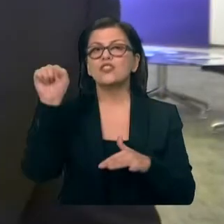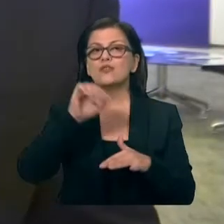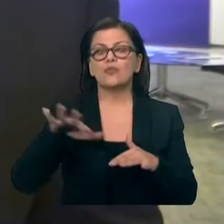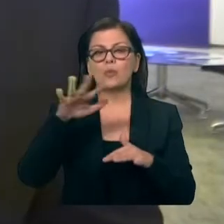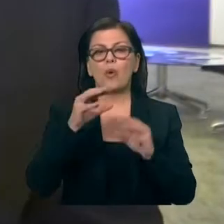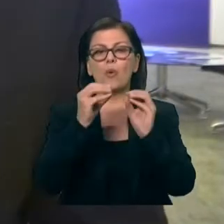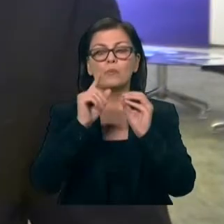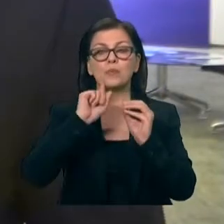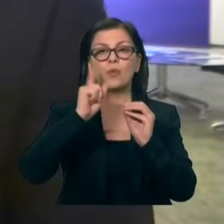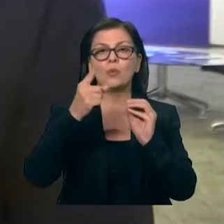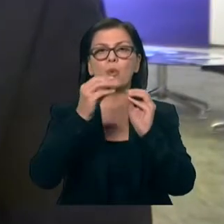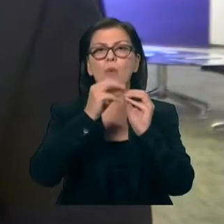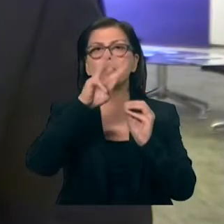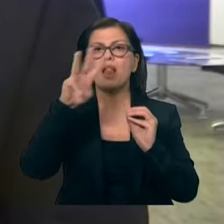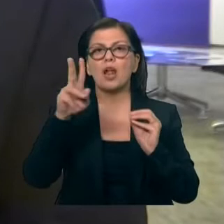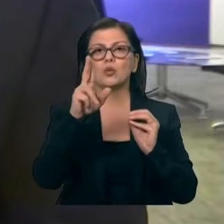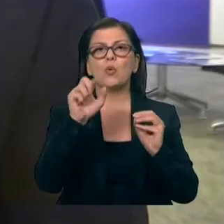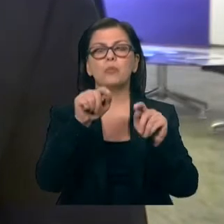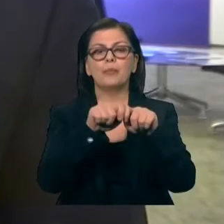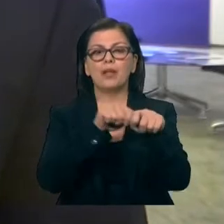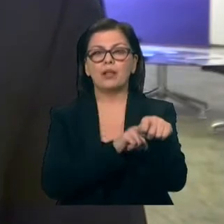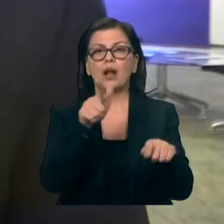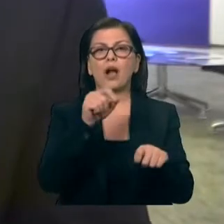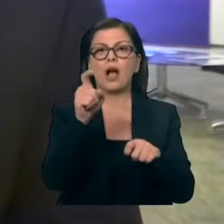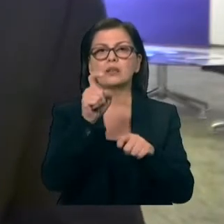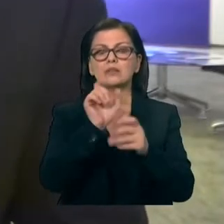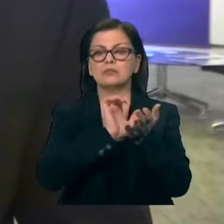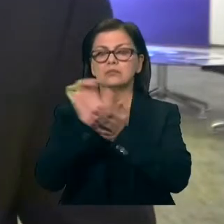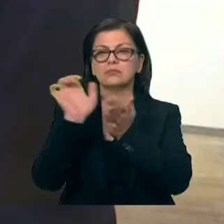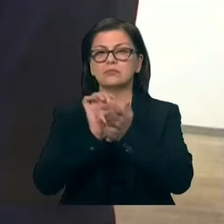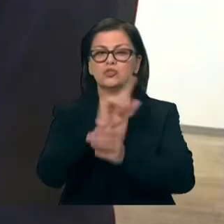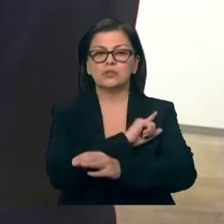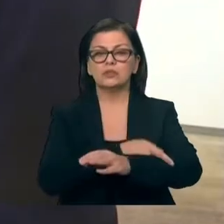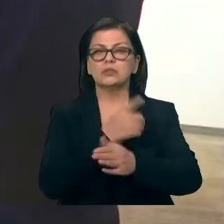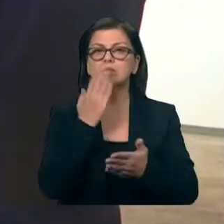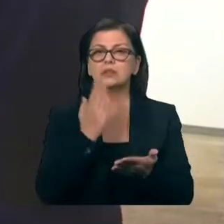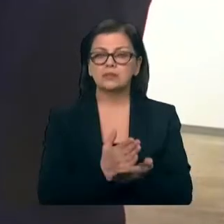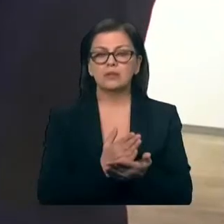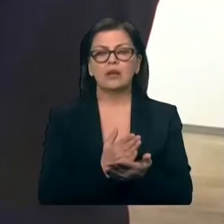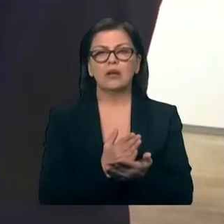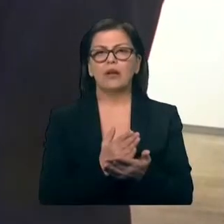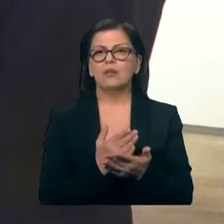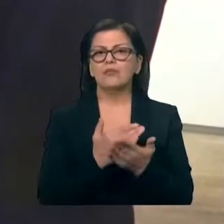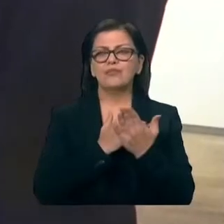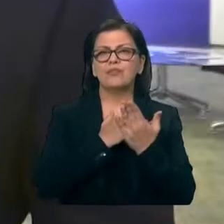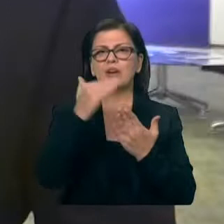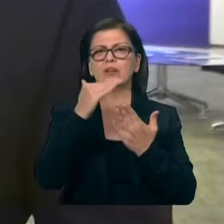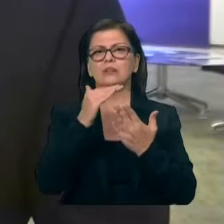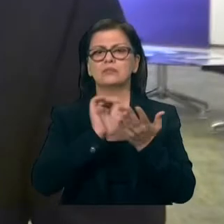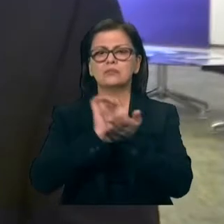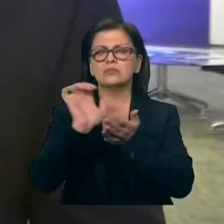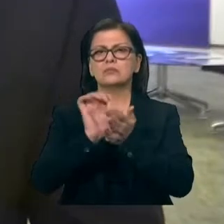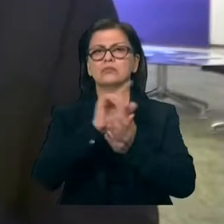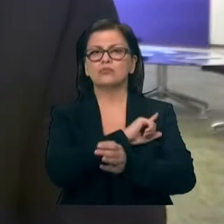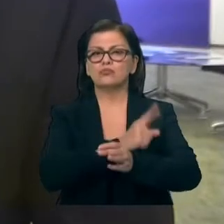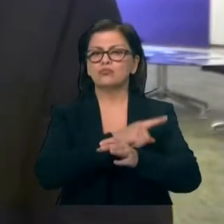10 milyard kubmetr qaz çatdırmaq gücündədir. Maksimum ötürücü gücü ilə işləyir və bu